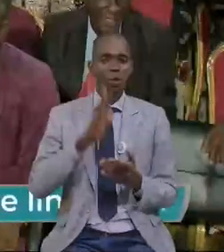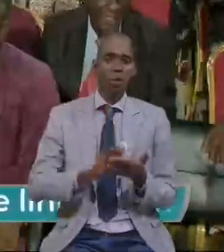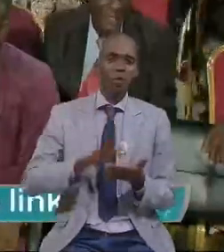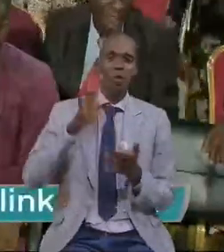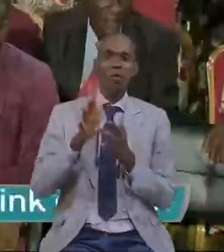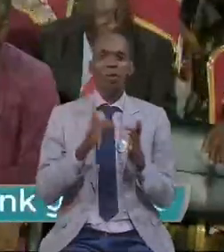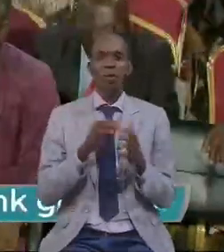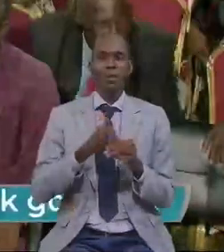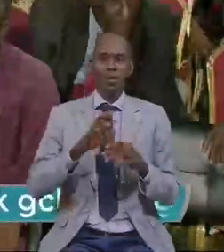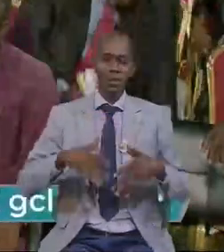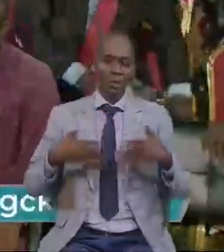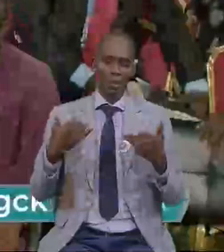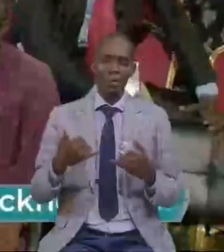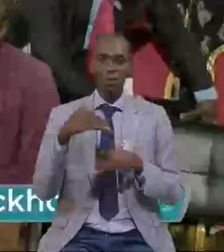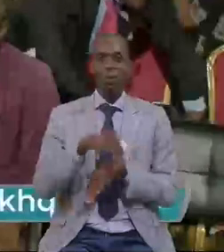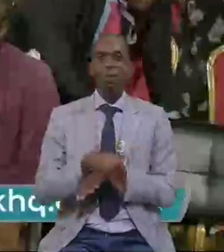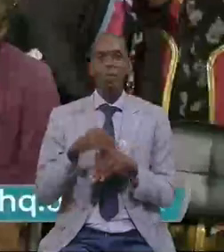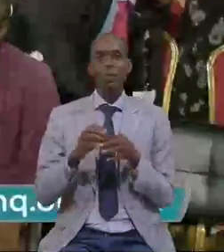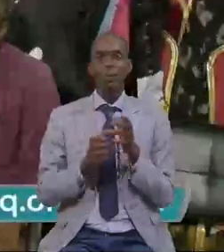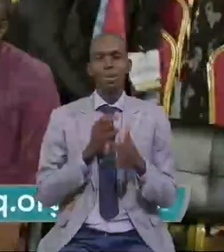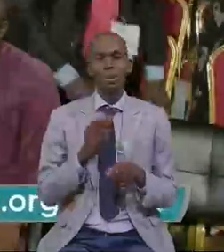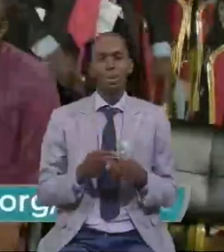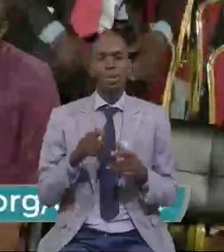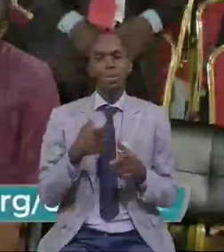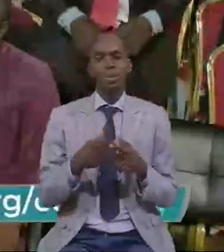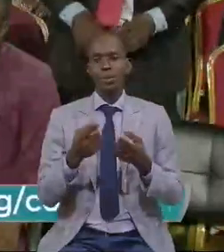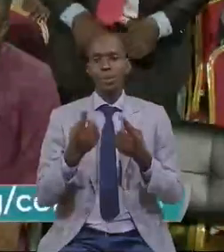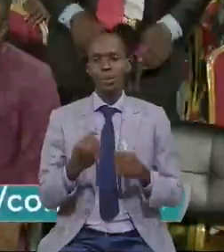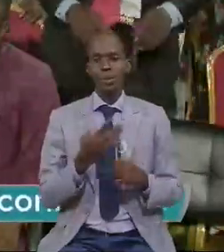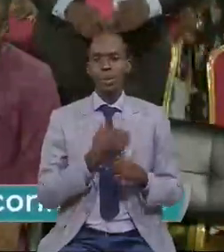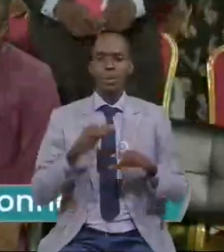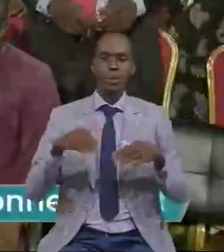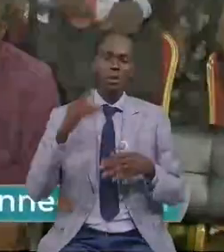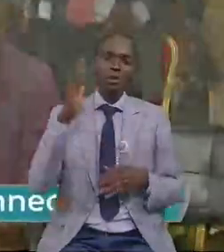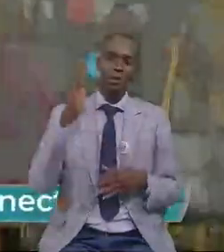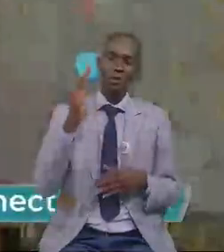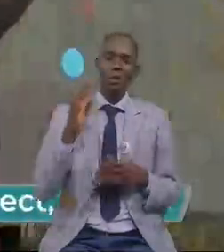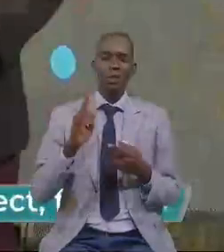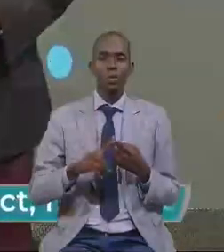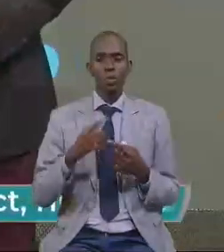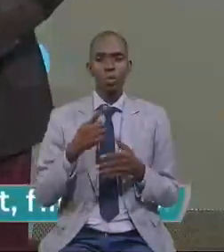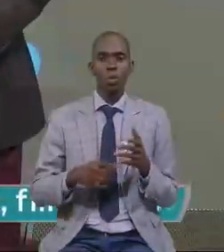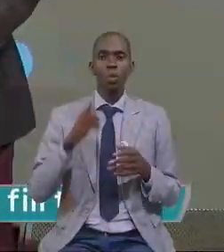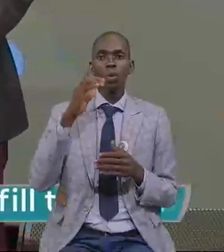Le Seigneur glorifiera Jésus dans votre vie ce soir. Vous allez venir donner votre témoignage.